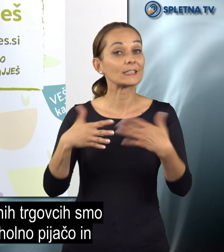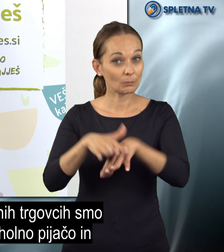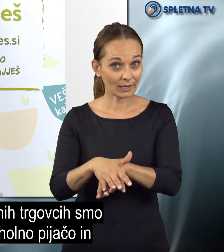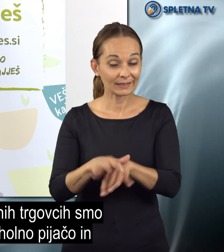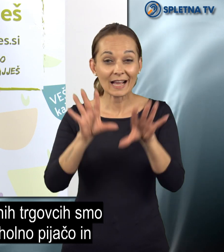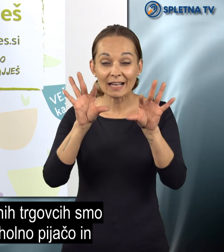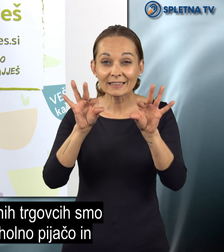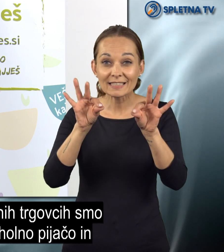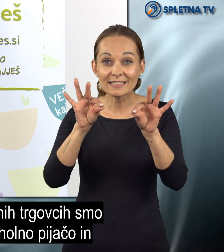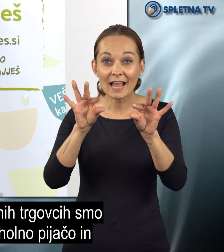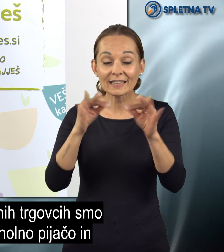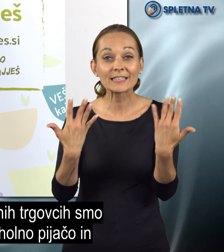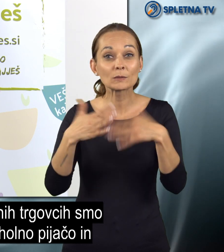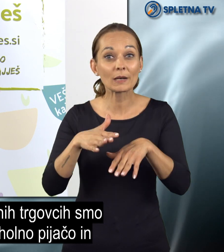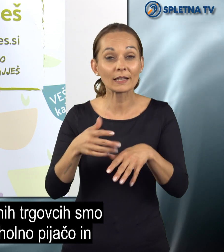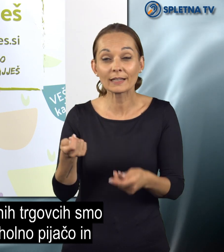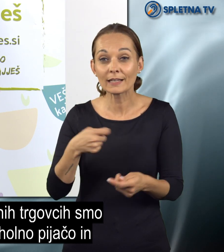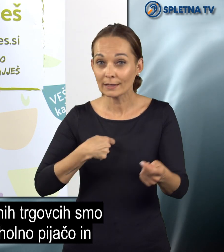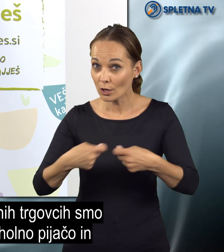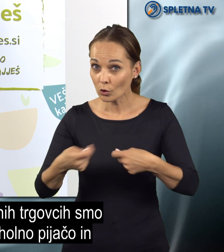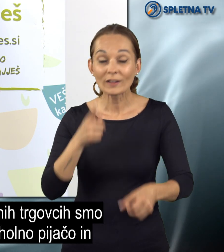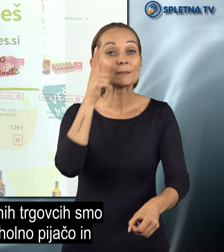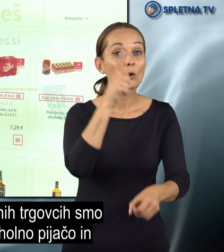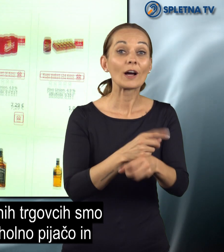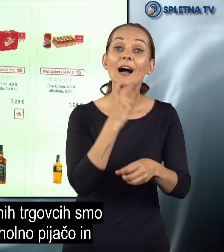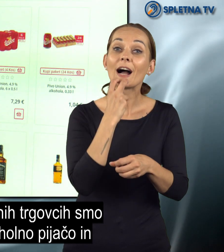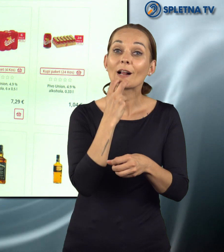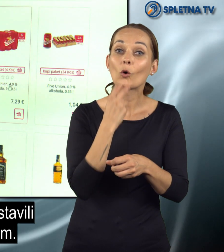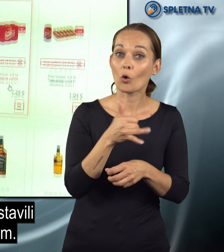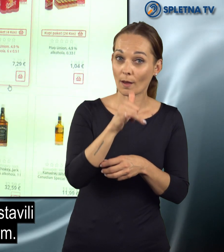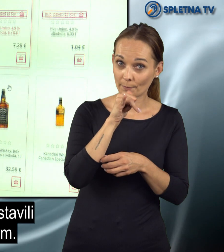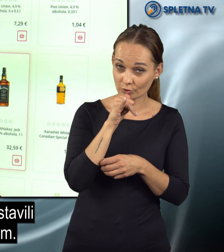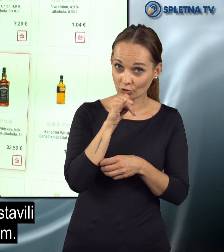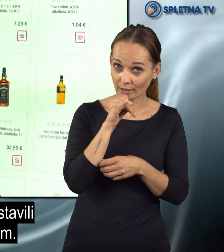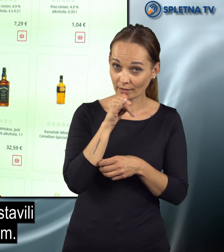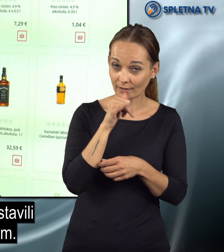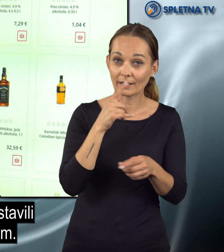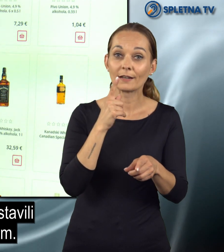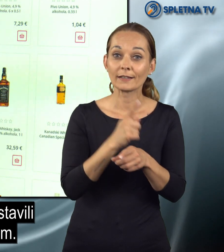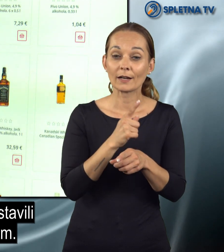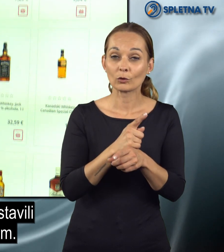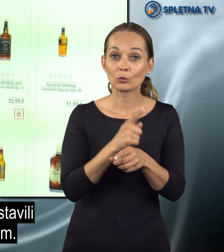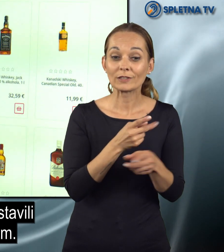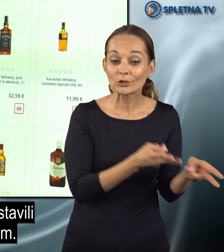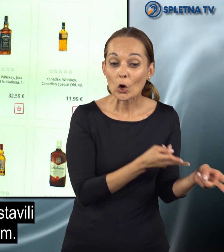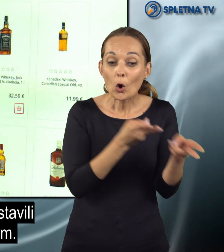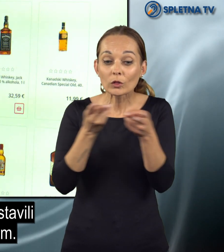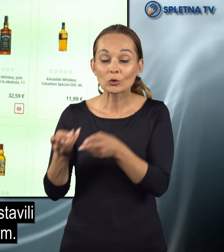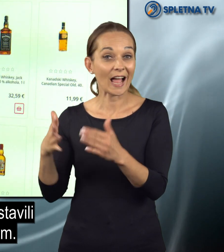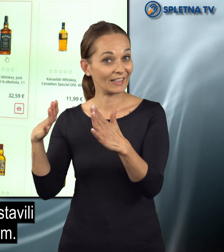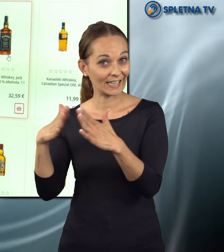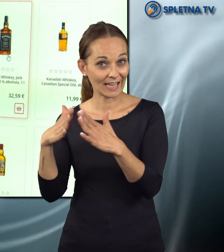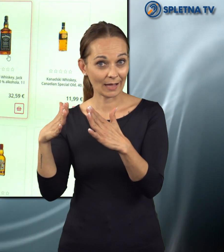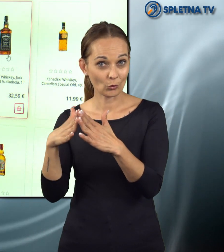10 spletnih trgovcih smo naročili alkoholno pijačo, potem tudi, da so jo le-te dostavili na